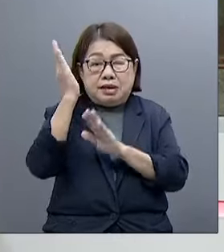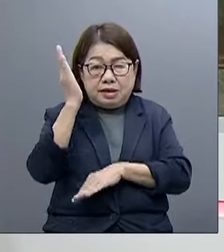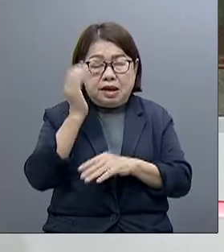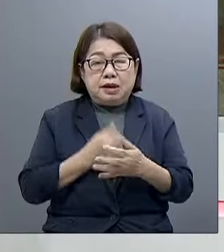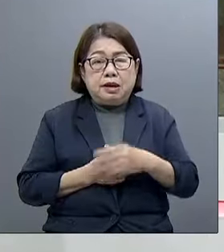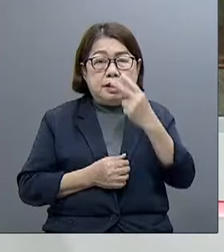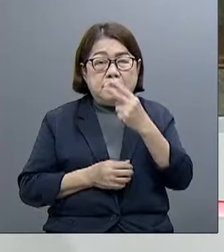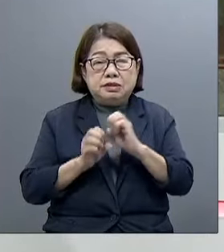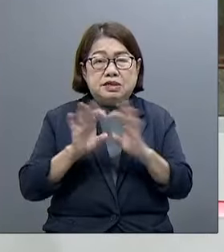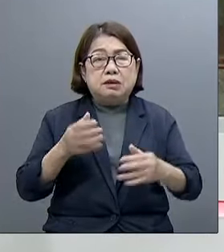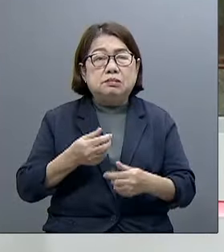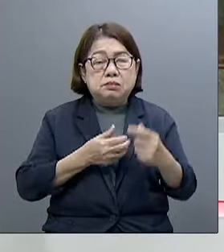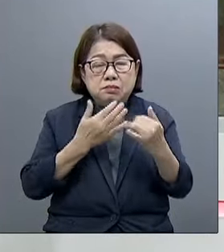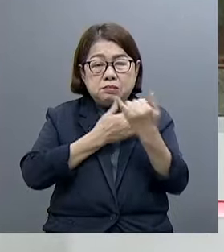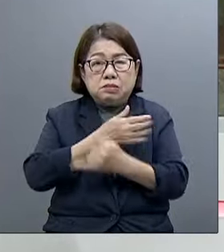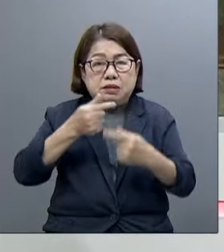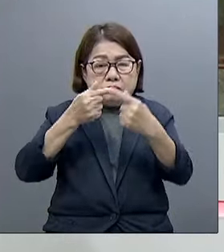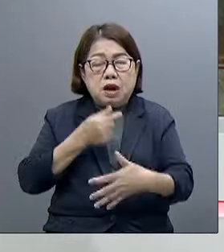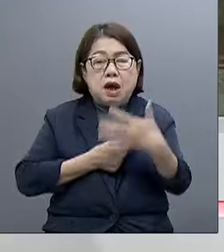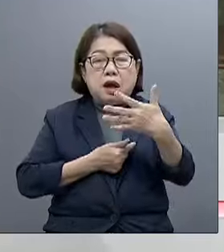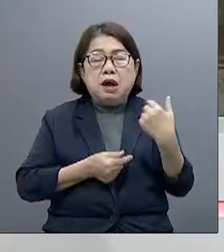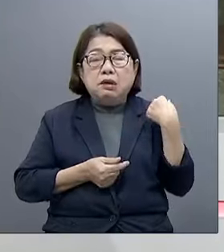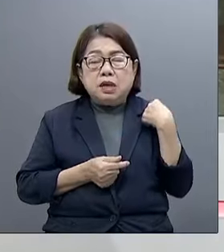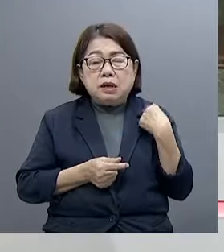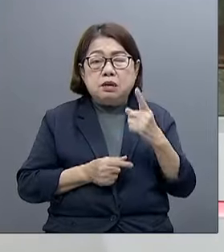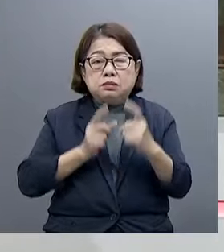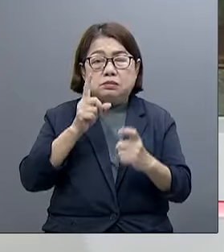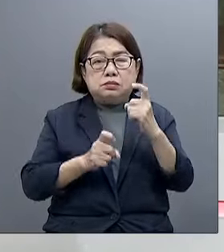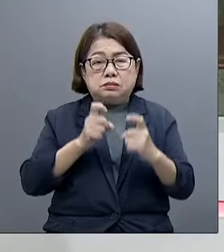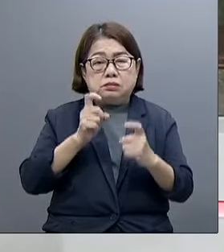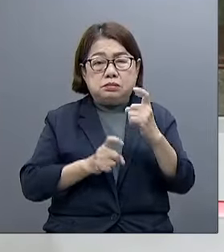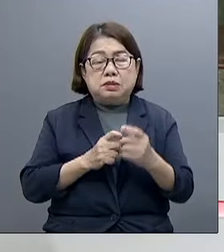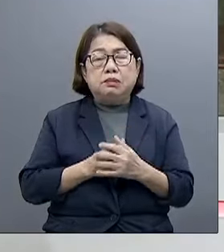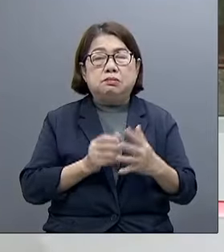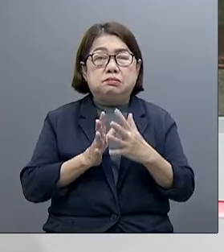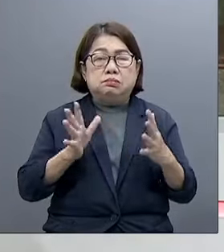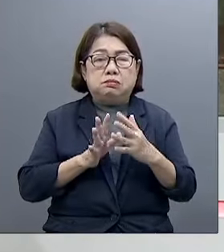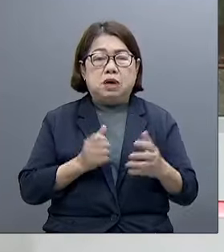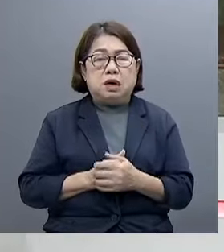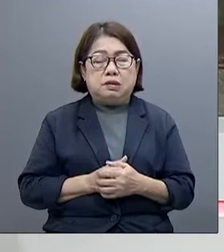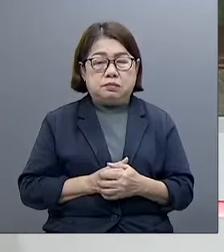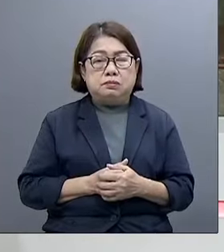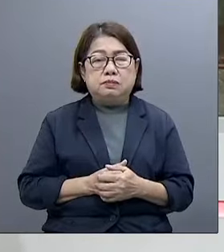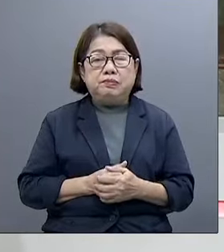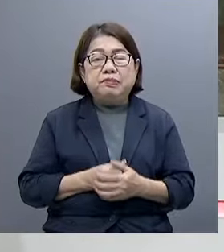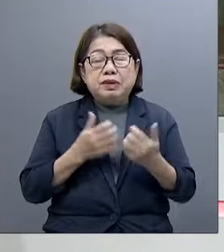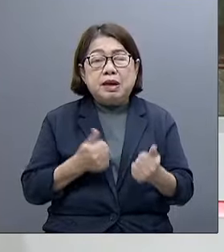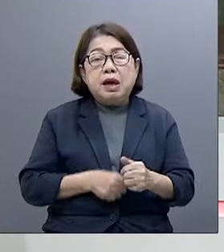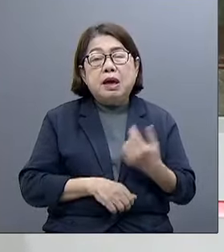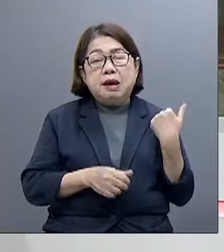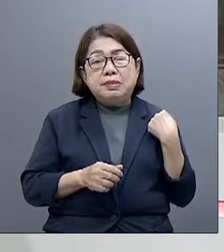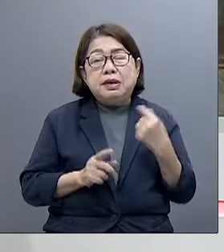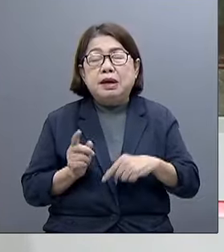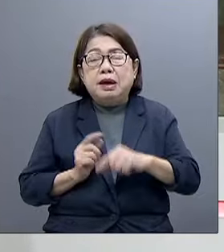จะเห็นว่า5ประเทศนี้อัตราการเสียชีวิตจากอุบัติเหตุทางถนนสูงกว่าค่าเฉลี่ยของทั้งโลกนะคะเนปาลสถาน